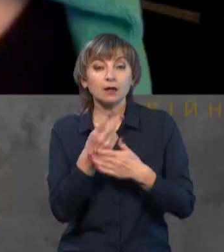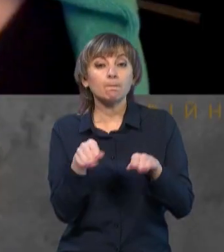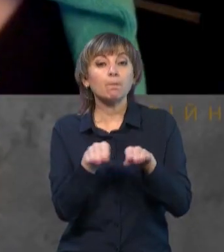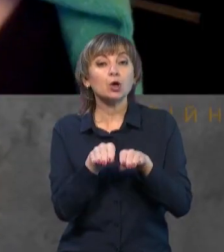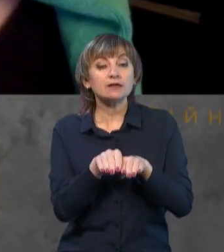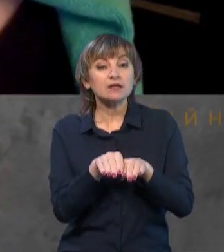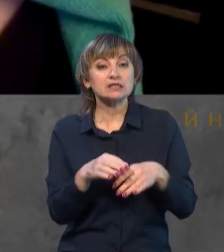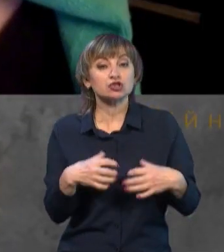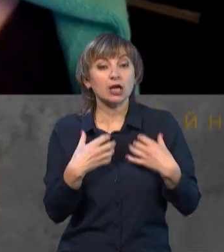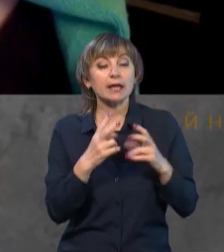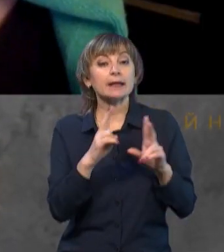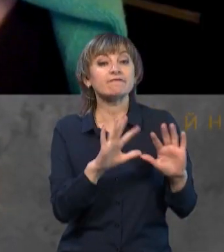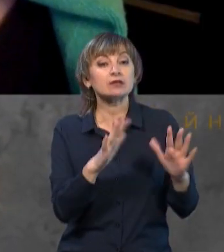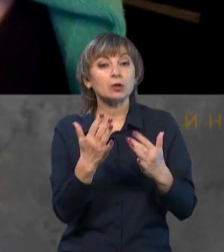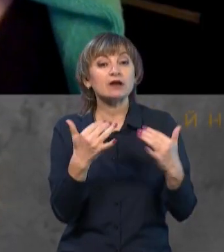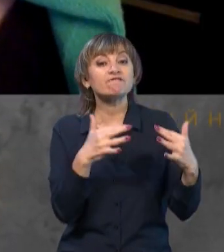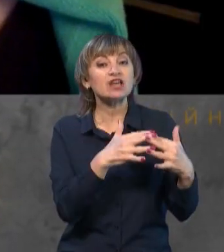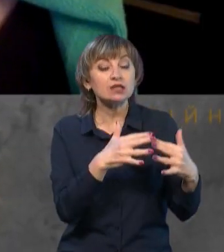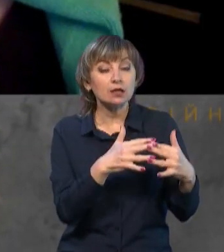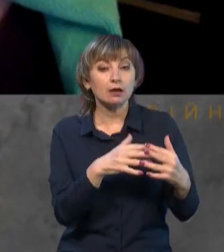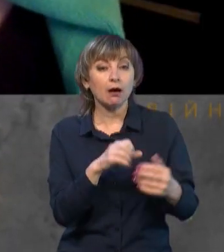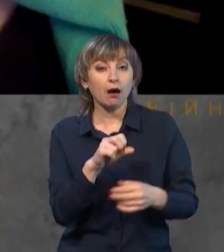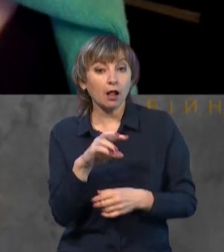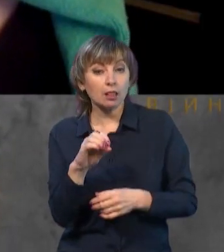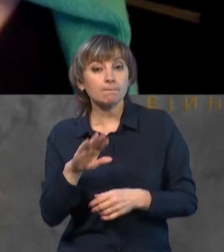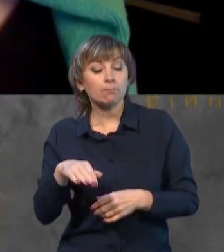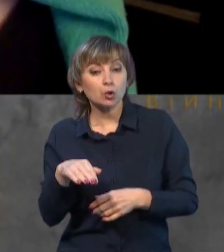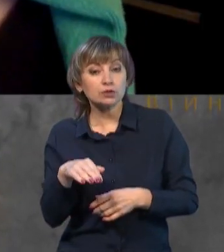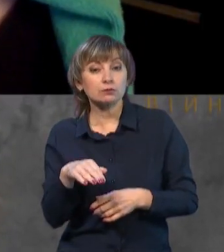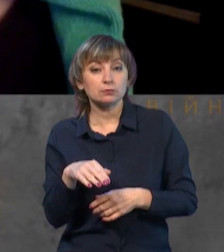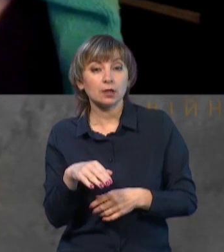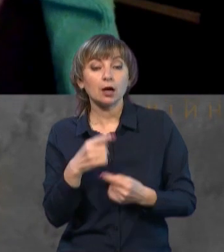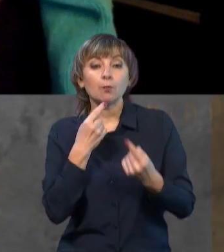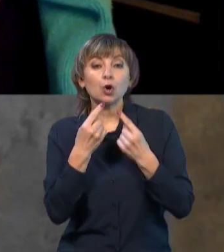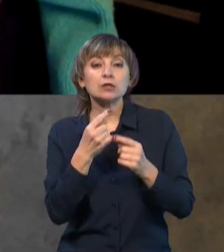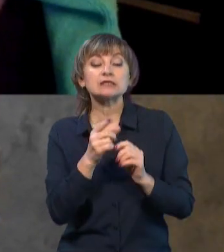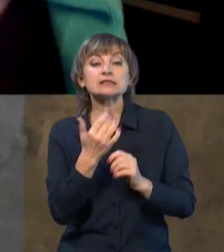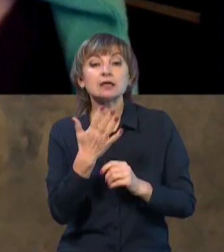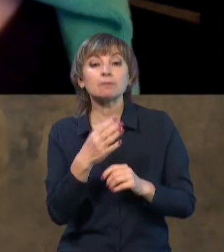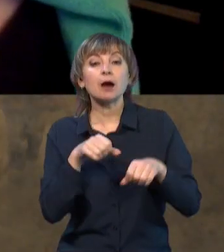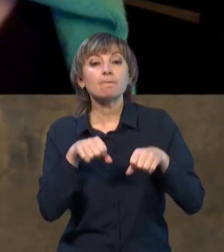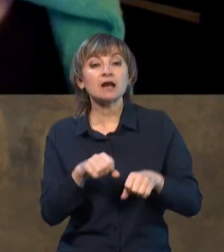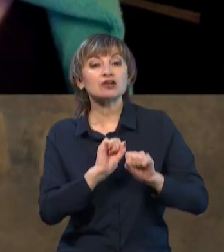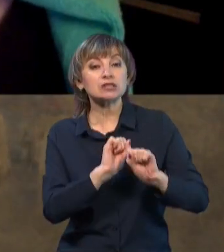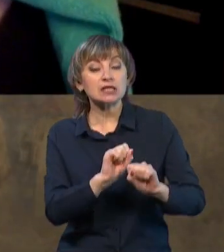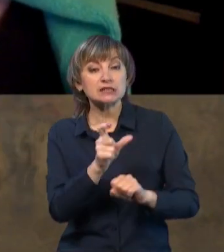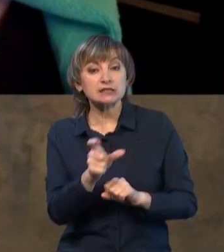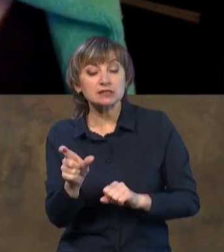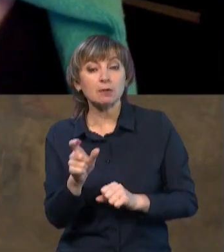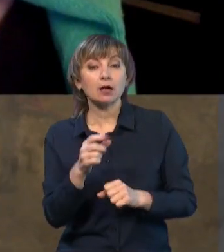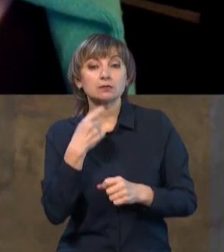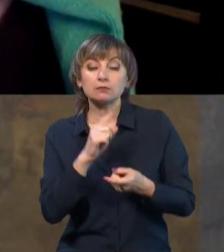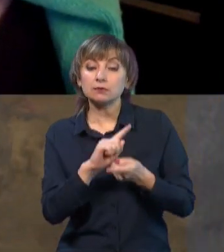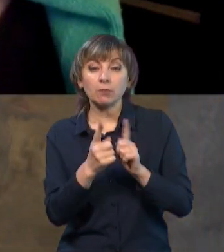тим жахіттям, яке відбувається на війні. Але потім поговорила з кількома правозахисницями, які сказали, що навпаки